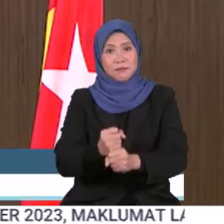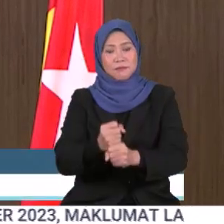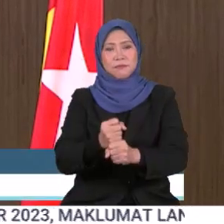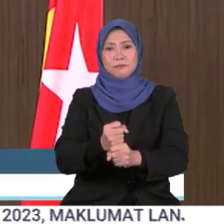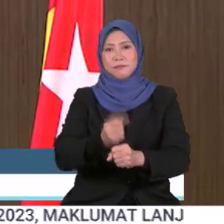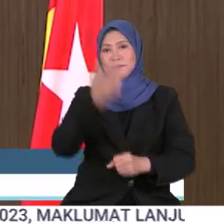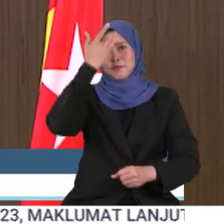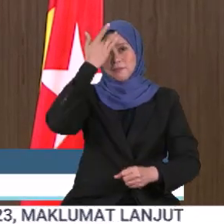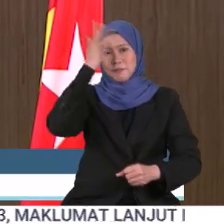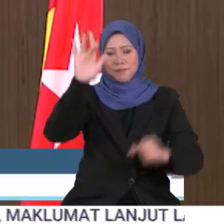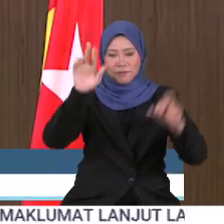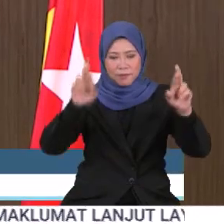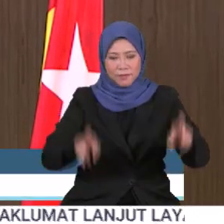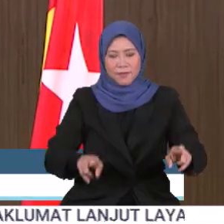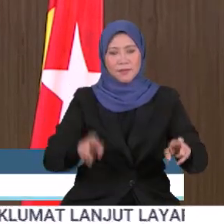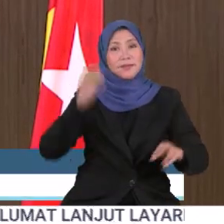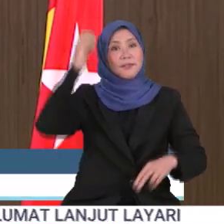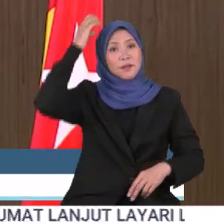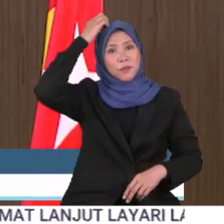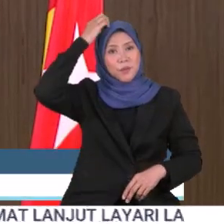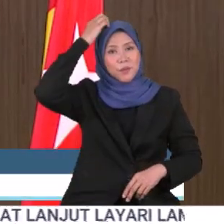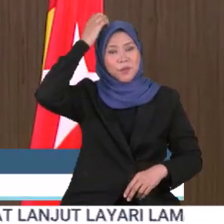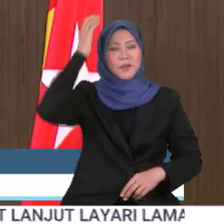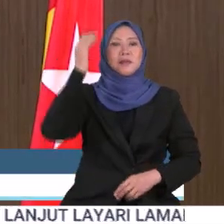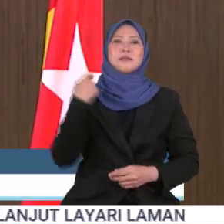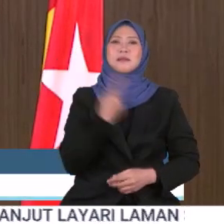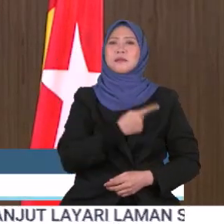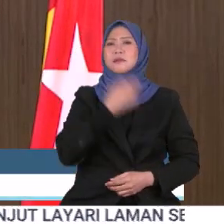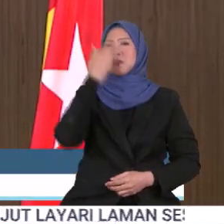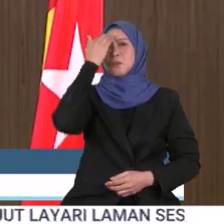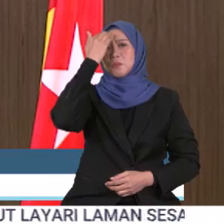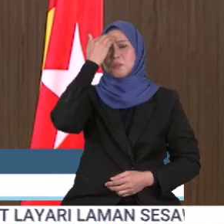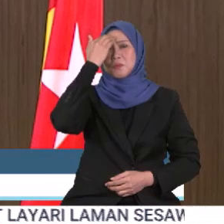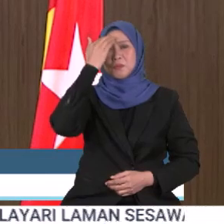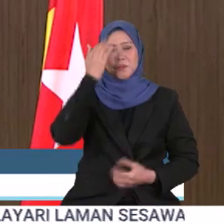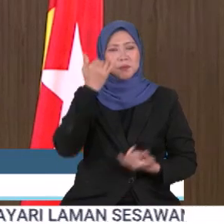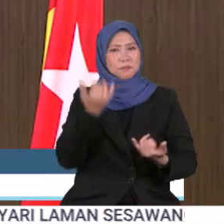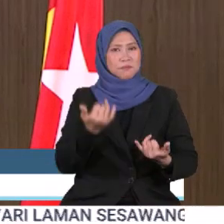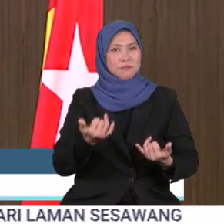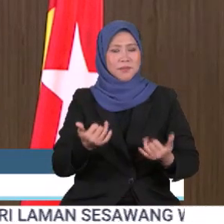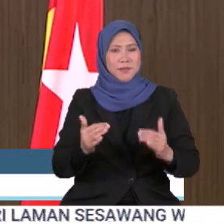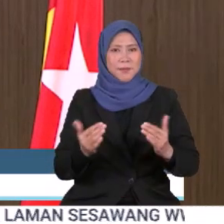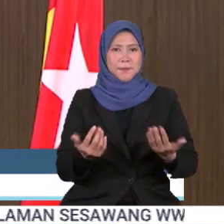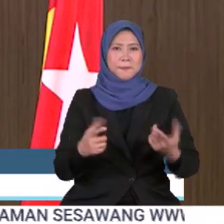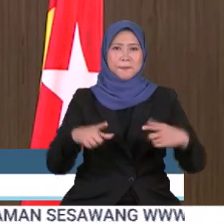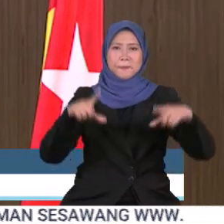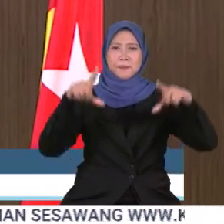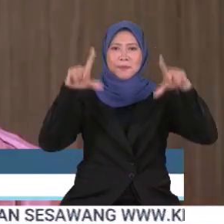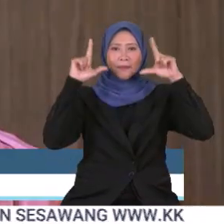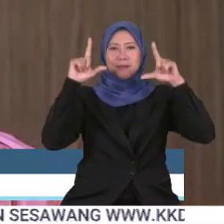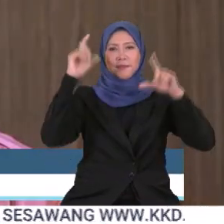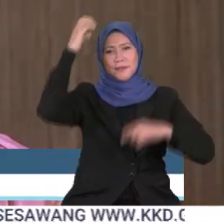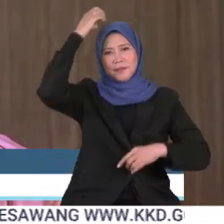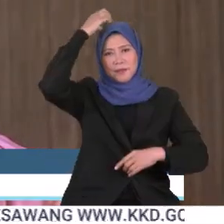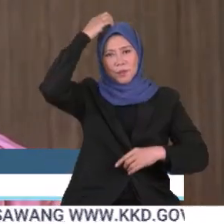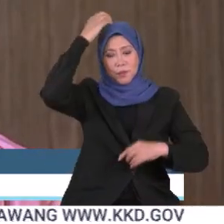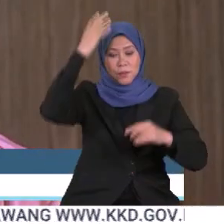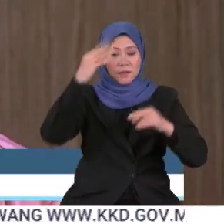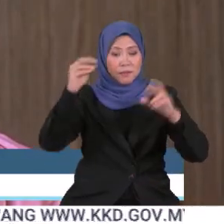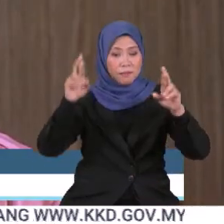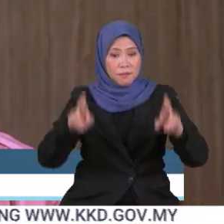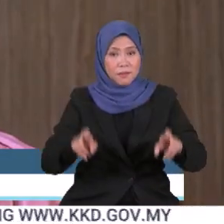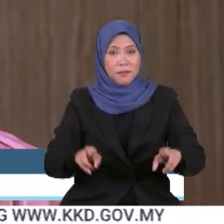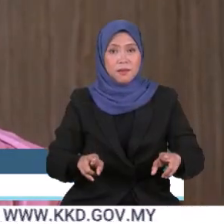dengan kebijaksanaan rakyat negeri ini kita sedar bahawa untuk mengangkat Selangor dan rakyatnya ke suatu